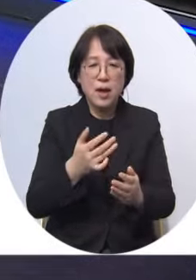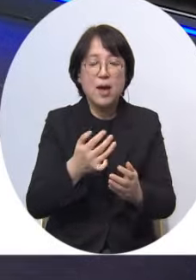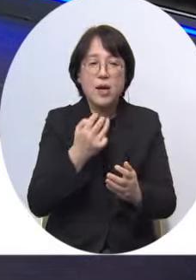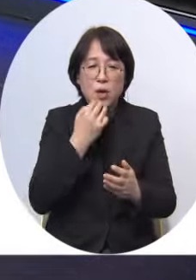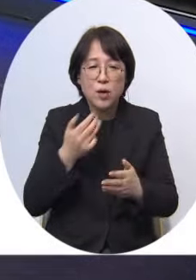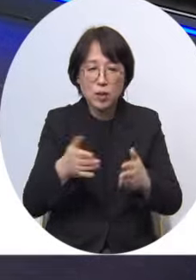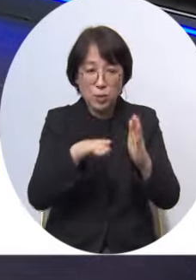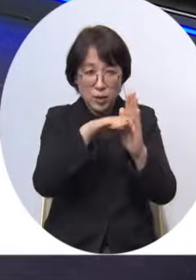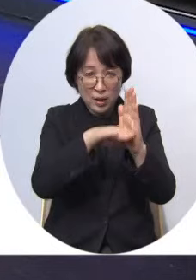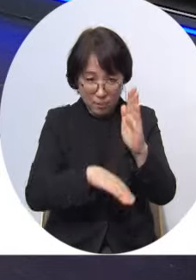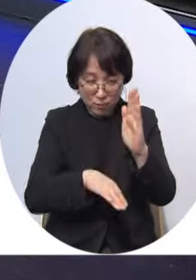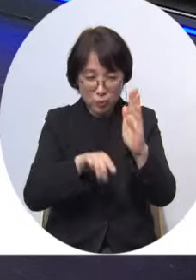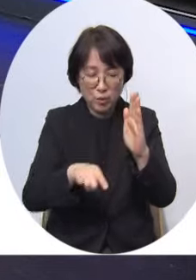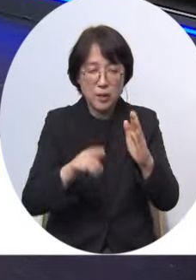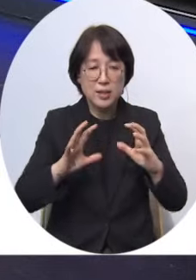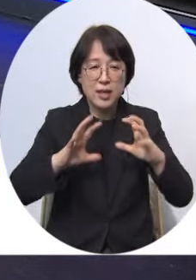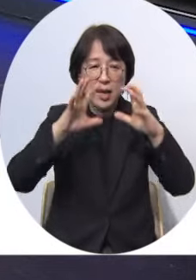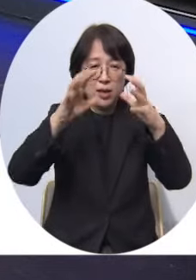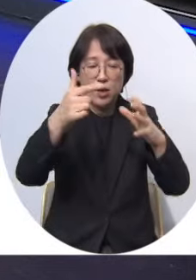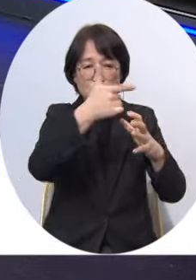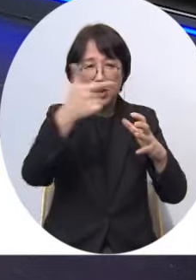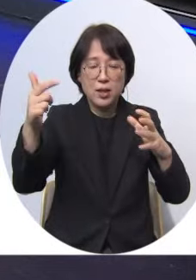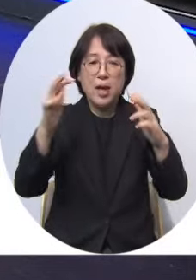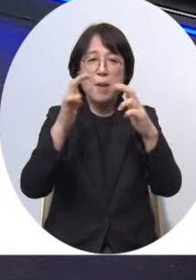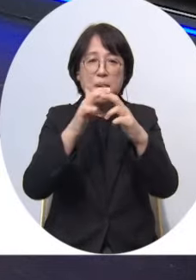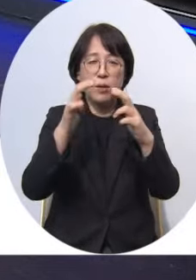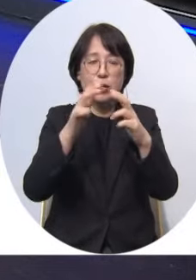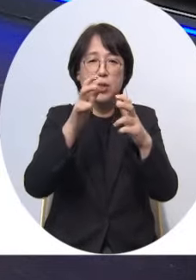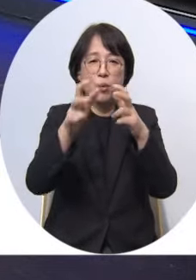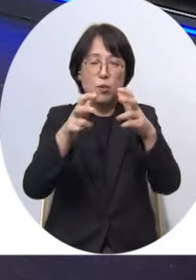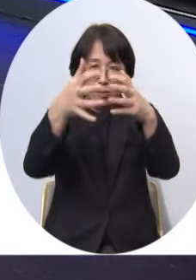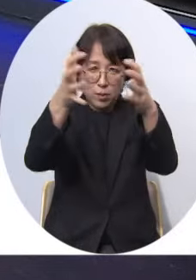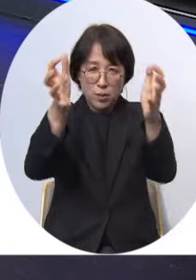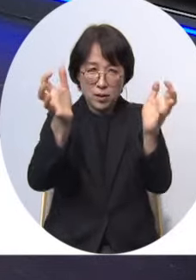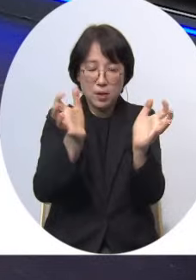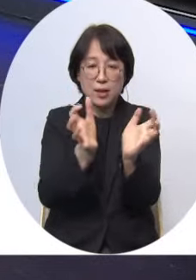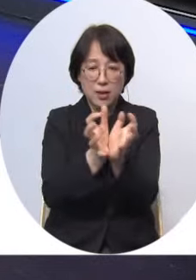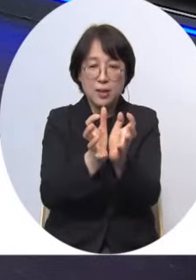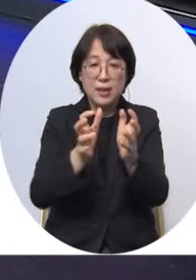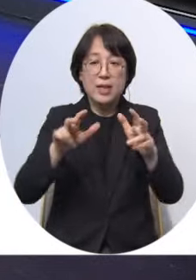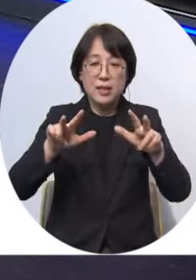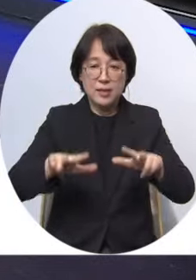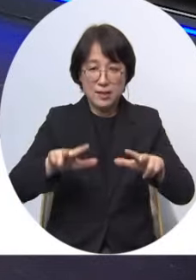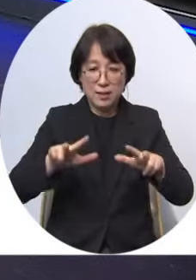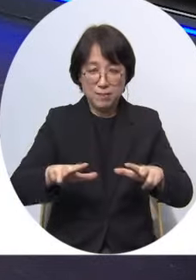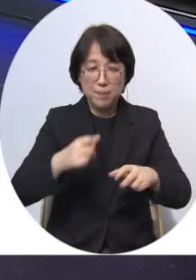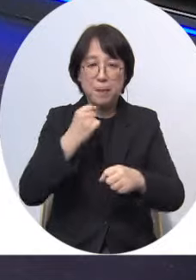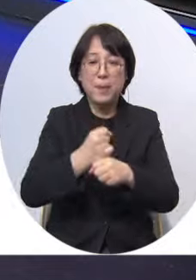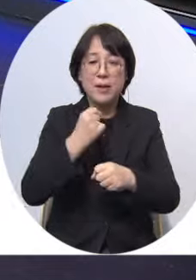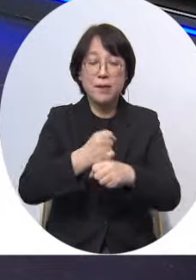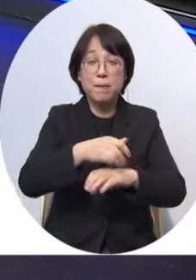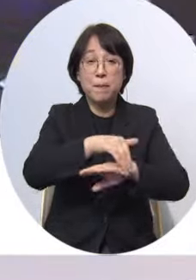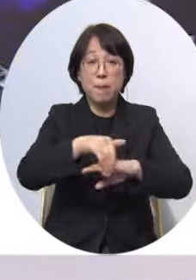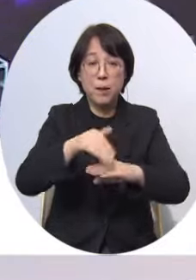관통하는 세계 최대의 이 반도체 메가 클러스터를 지금 조성하고 있습니다.